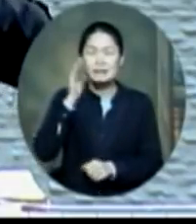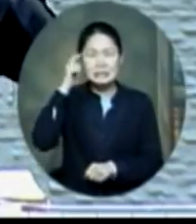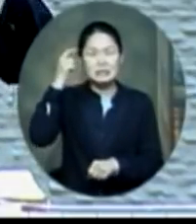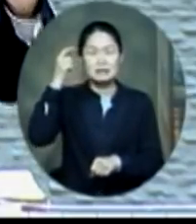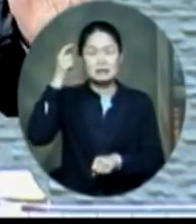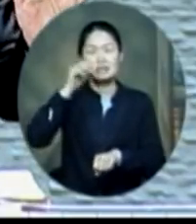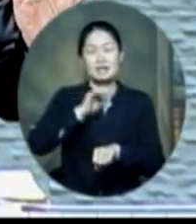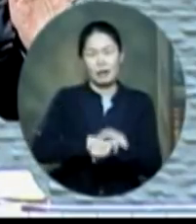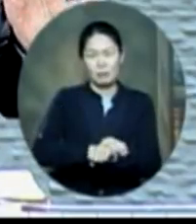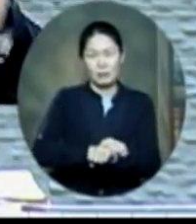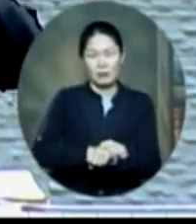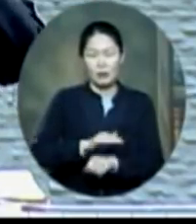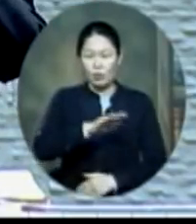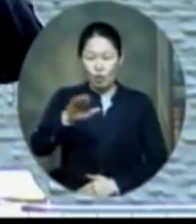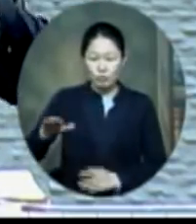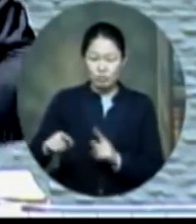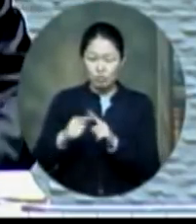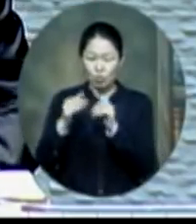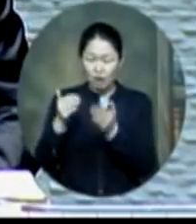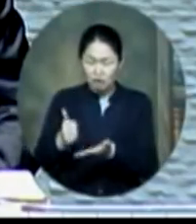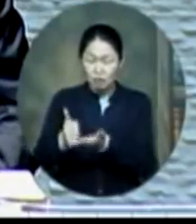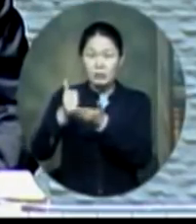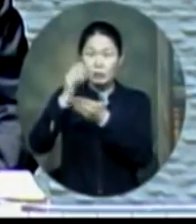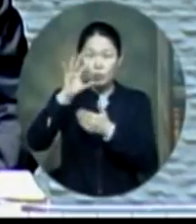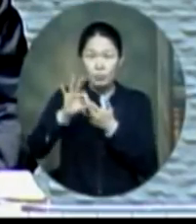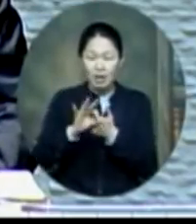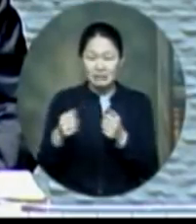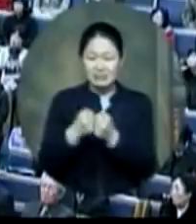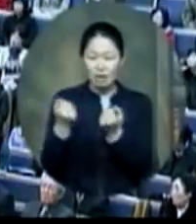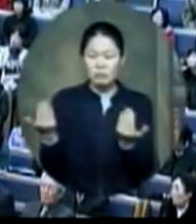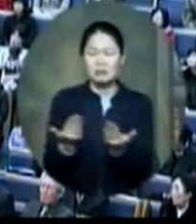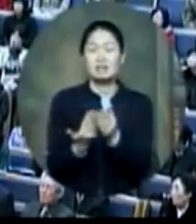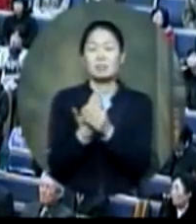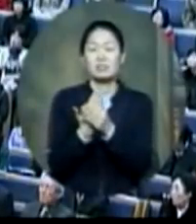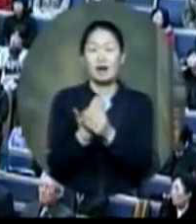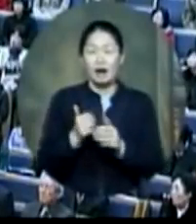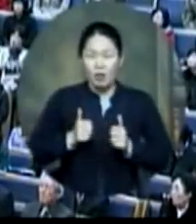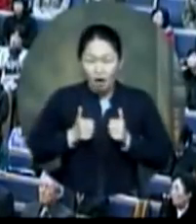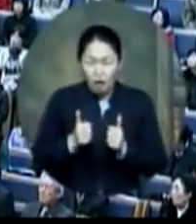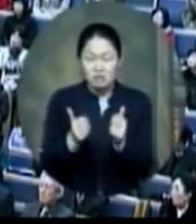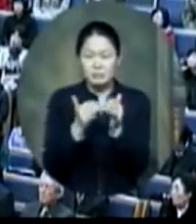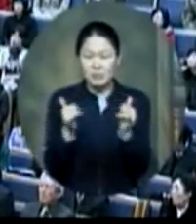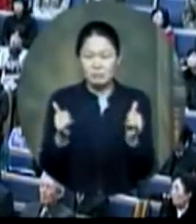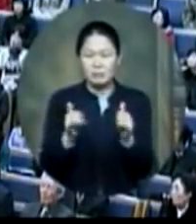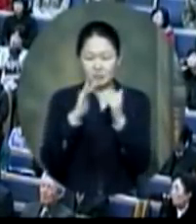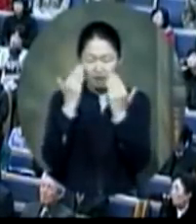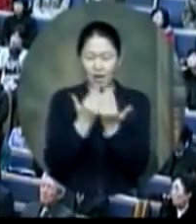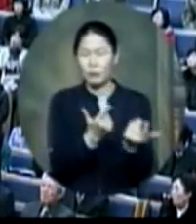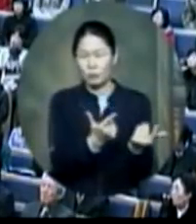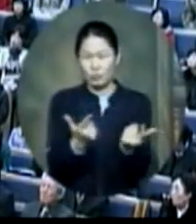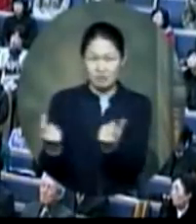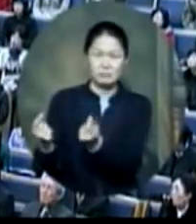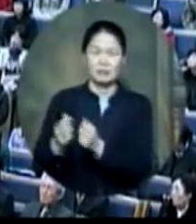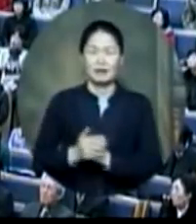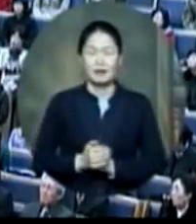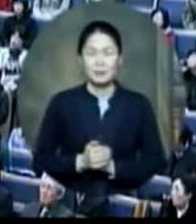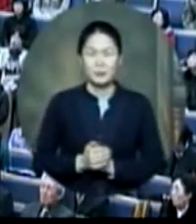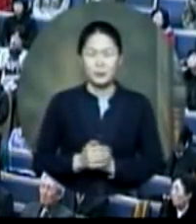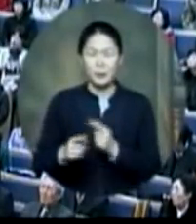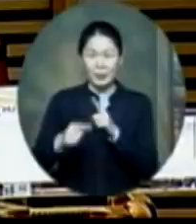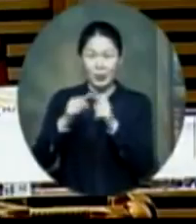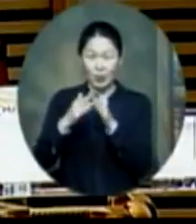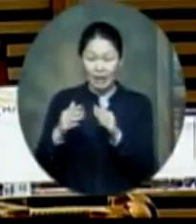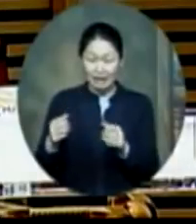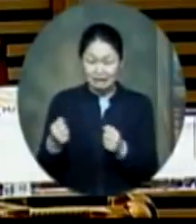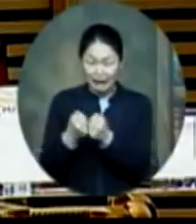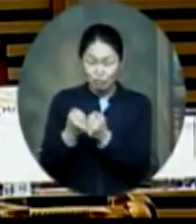여러분 교회 섬기다 보면 싸울 일이 생겨요. 열심히 있는 사람들이 다 그렇습니다. 교회